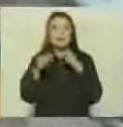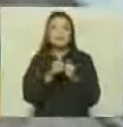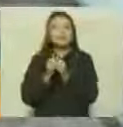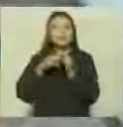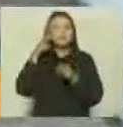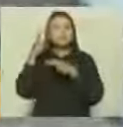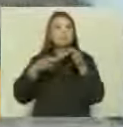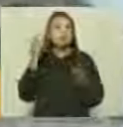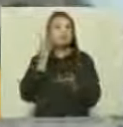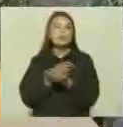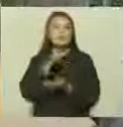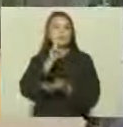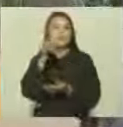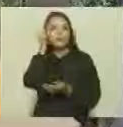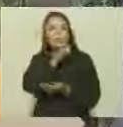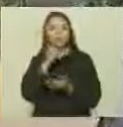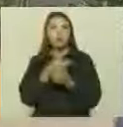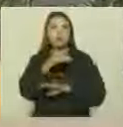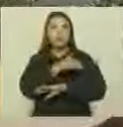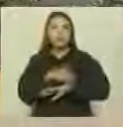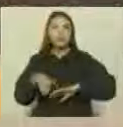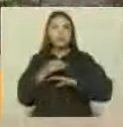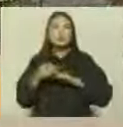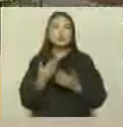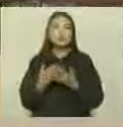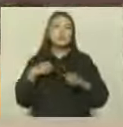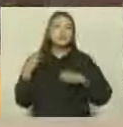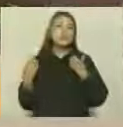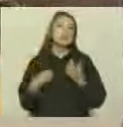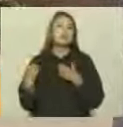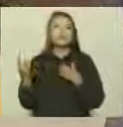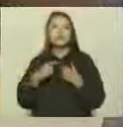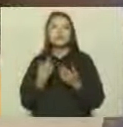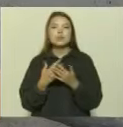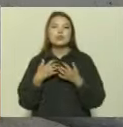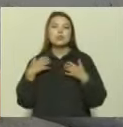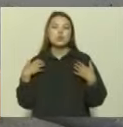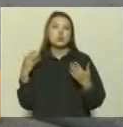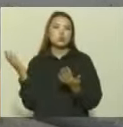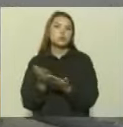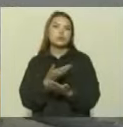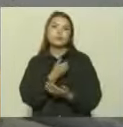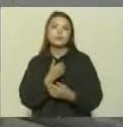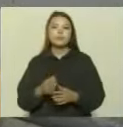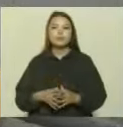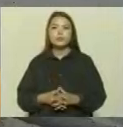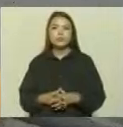шағым айтады. Екі жылдан бері бір көшенің берекетін алып отырған үй жануарларынан құтылуды қалайды.